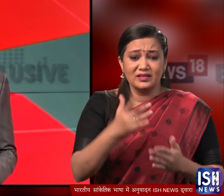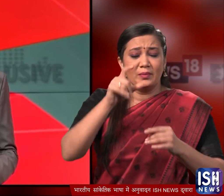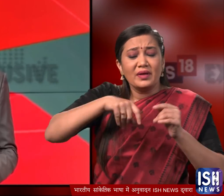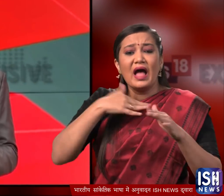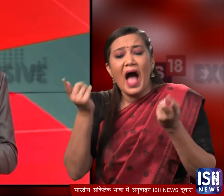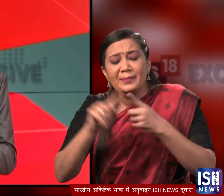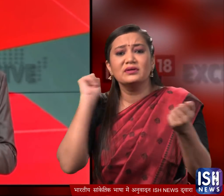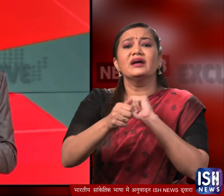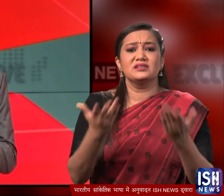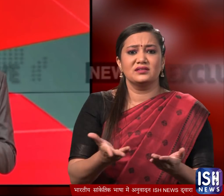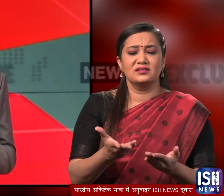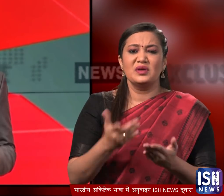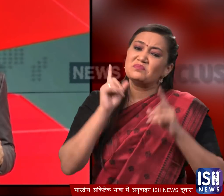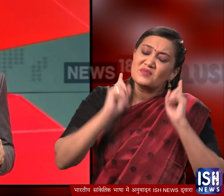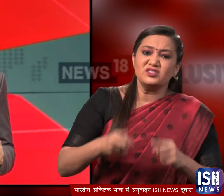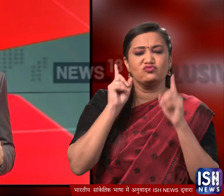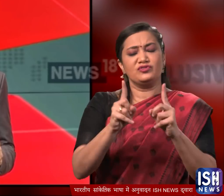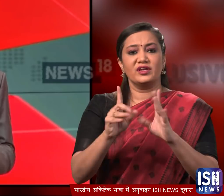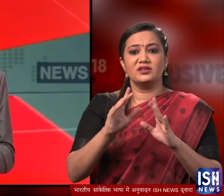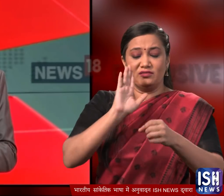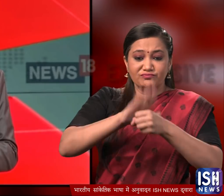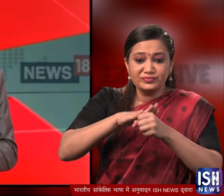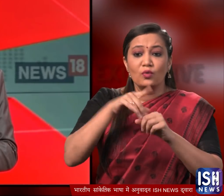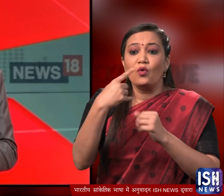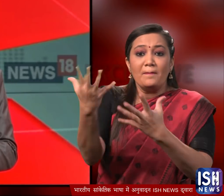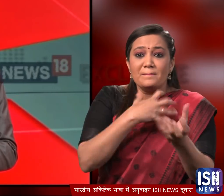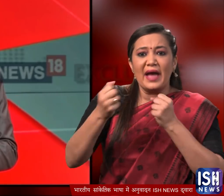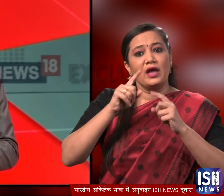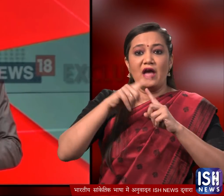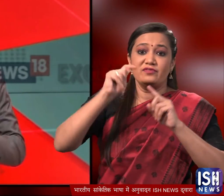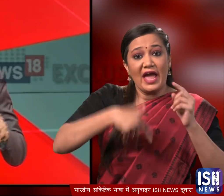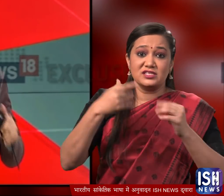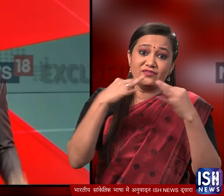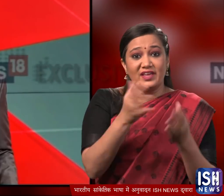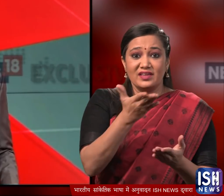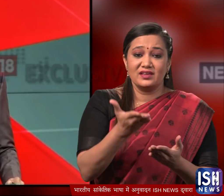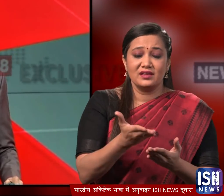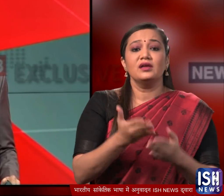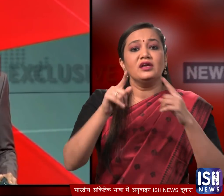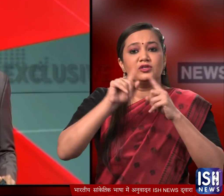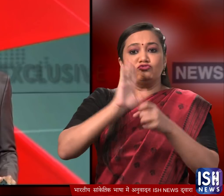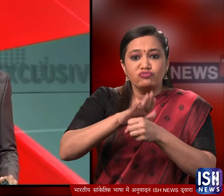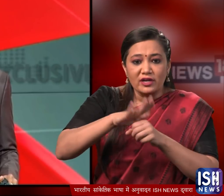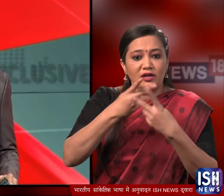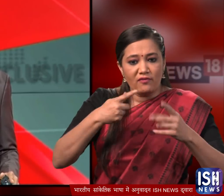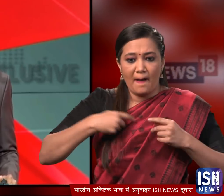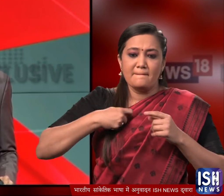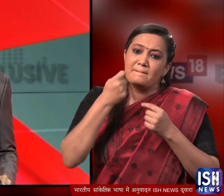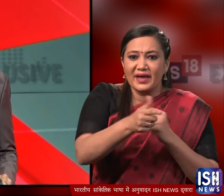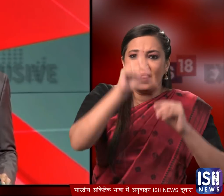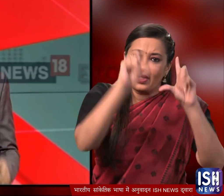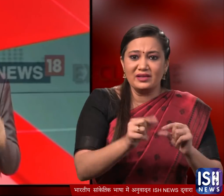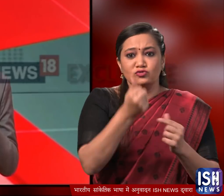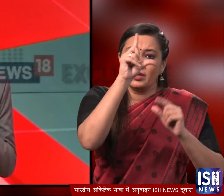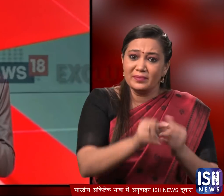ने कोशिश की, उनके साथ कोई नरमी नहीं बरती जानी चाहिए। ट्रैक्टर खरीदने वाले किसानों को सरकार रोड टैक्स में छूट देती है। ट्रैक्टर खरीदने के लिए सब्सिडी